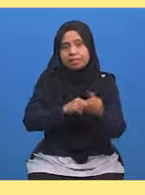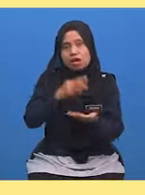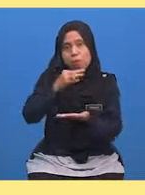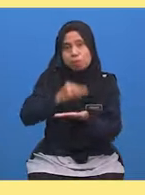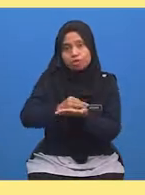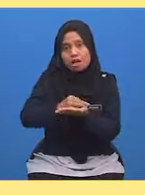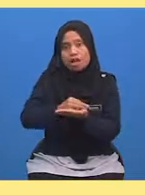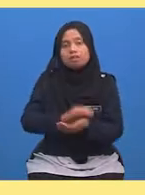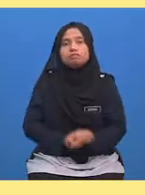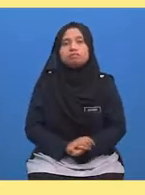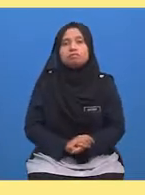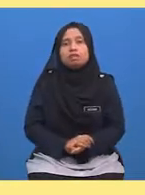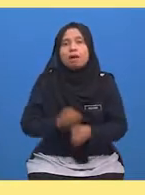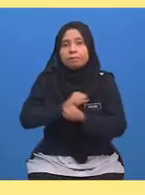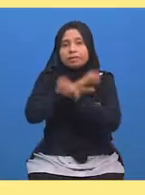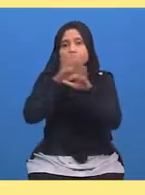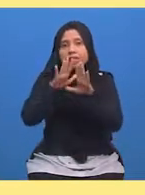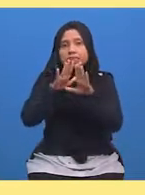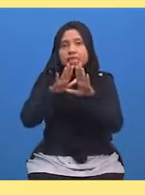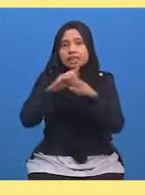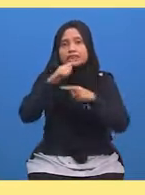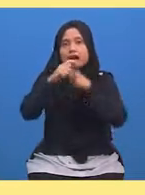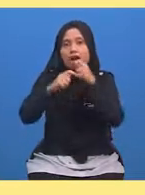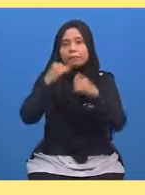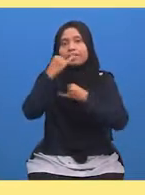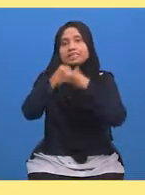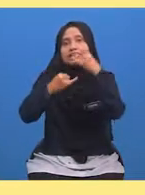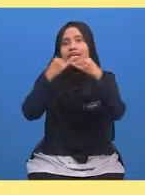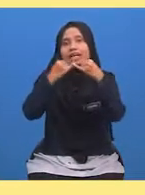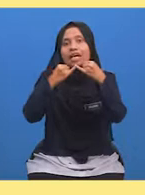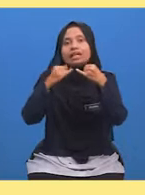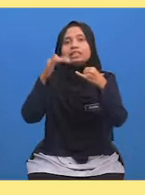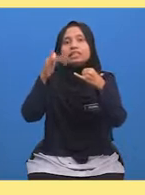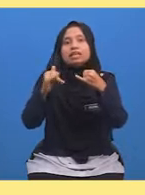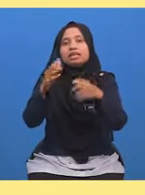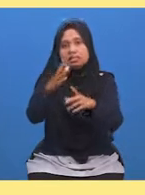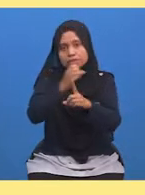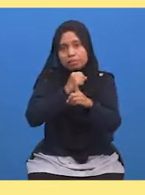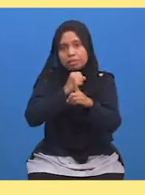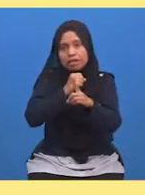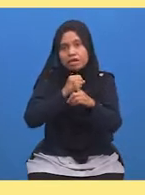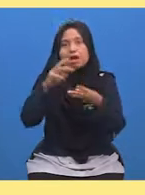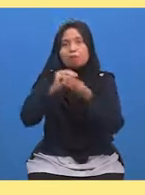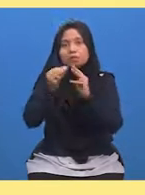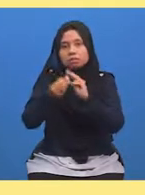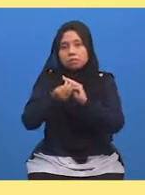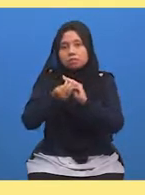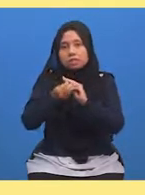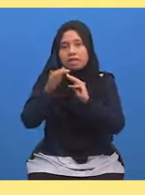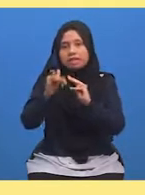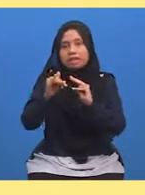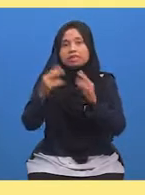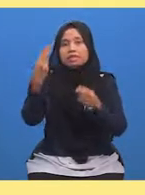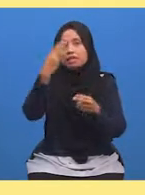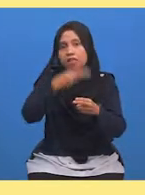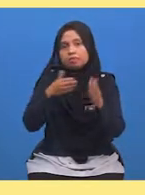syarikat, menjelaskan tahap kejayaan yang dicapai, masalah-masalah tertentu yang